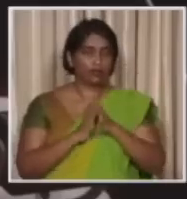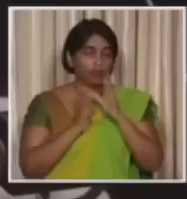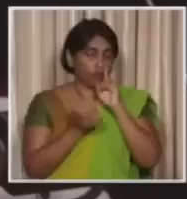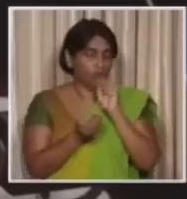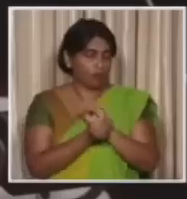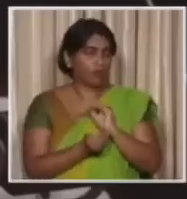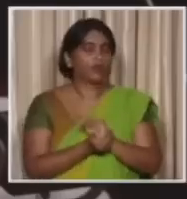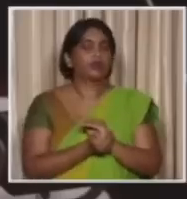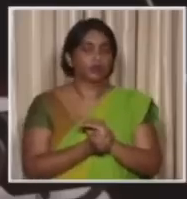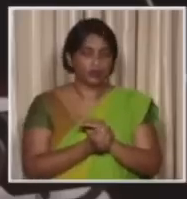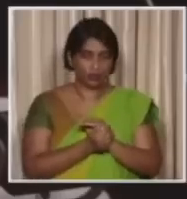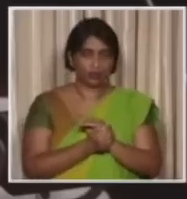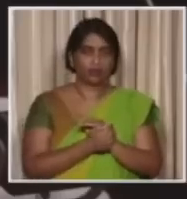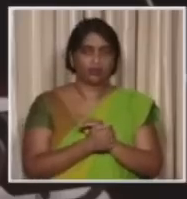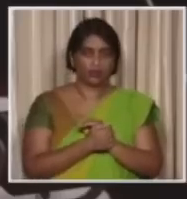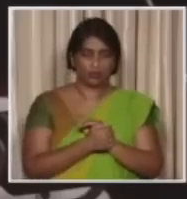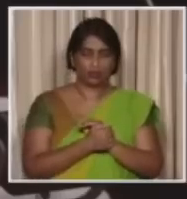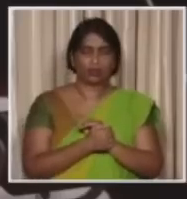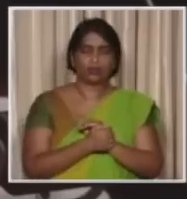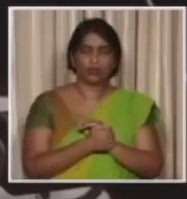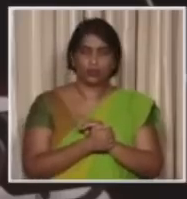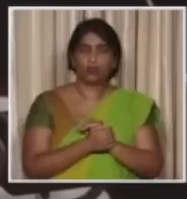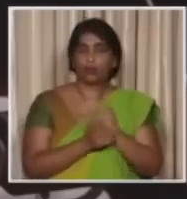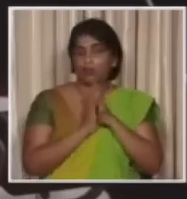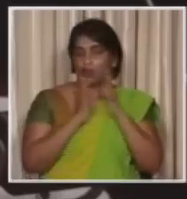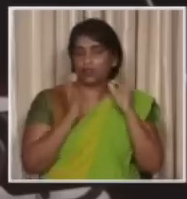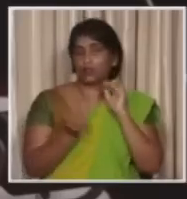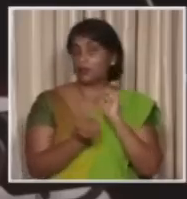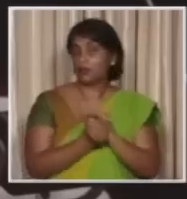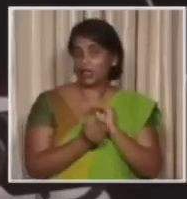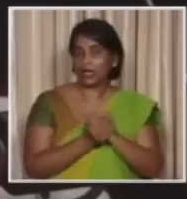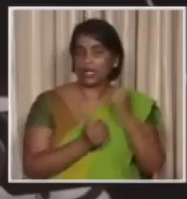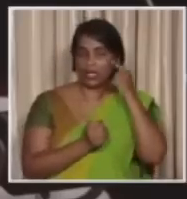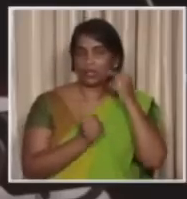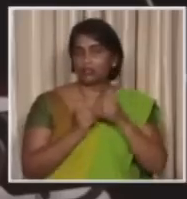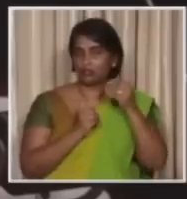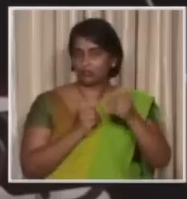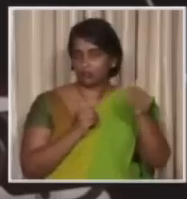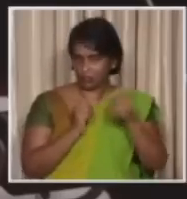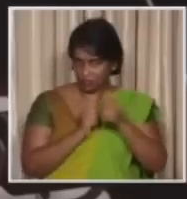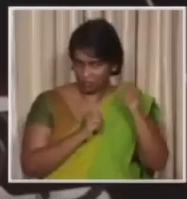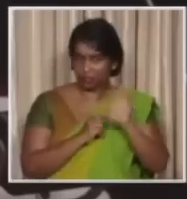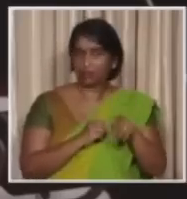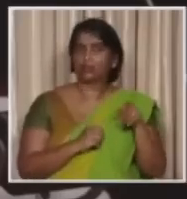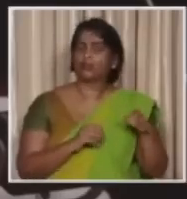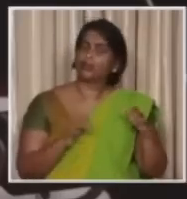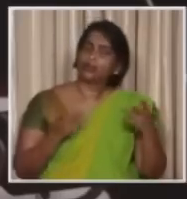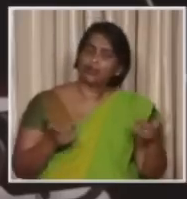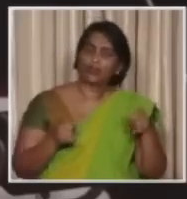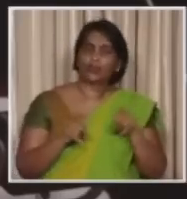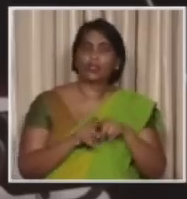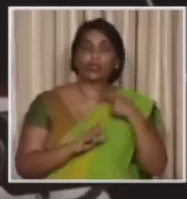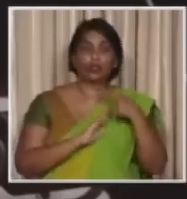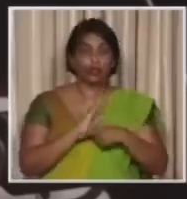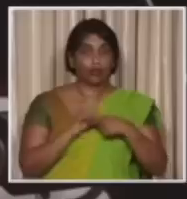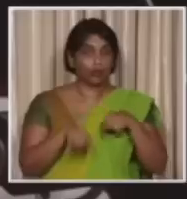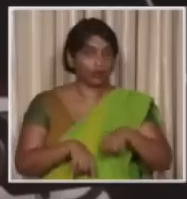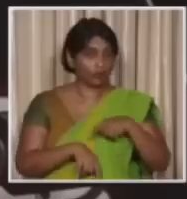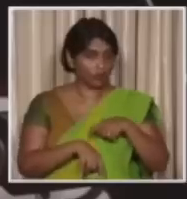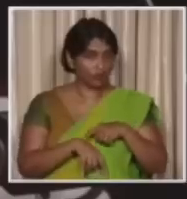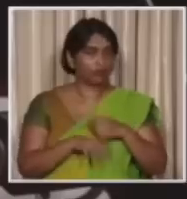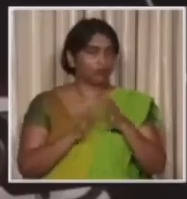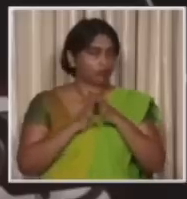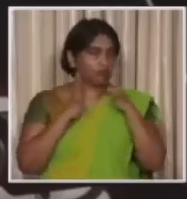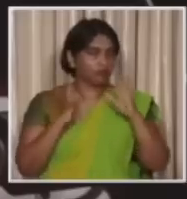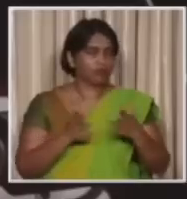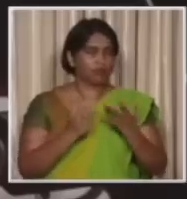පරිස්සමෙන් Honorable Member, please wind up. අපි බොහොම පරිස්සමෙන් හිතන්න ඕනේ මේක දිගටම කරගෙන යනවාද එහෙම නැත්නම් මේ රටට මේ අවස්ථාවේදී